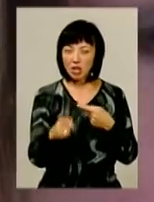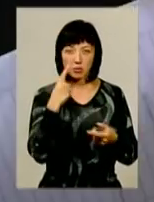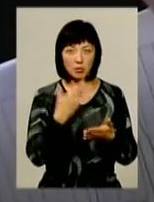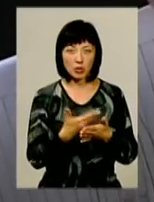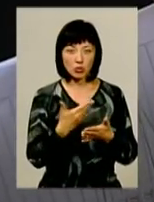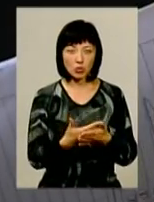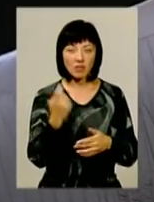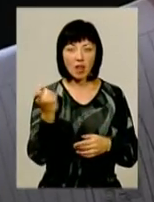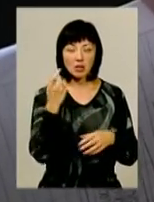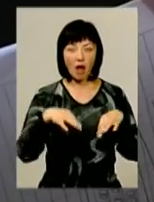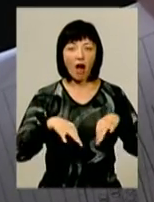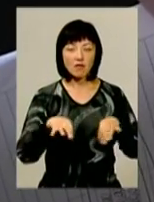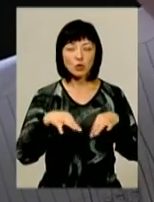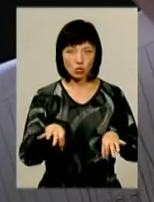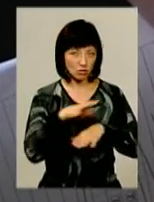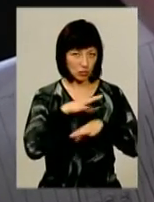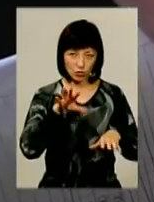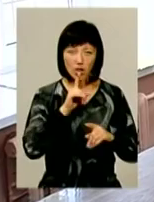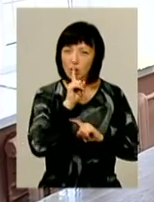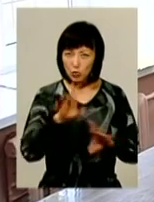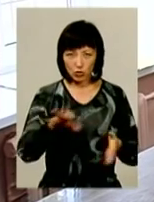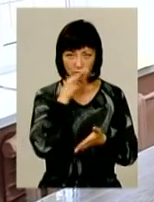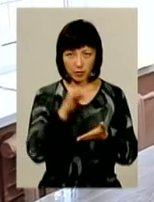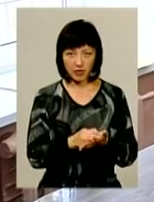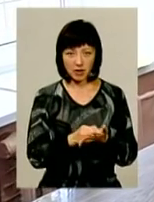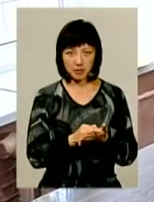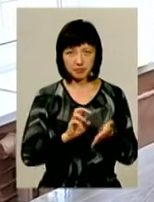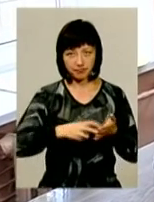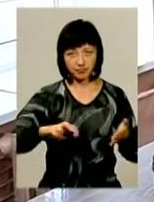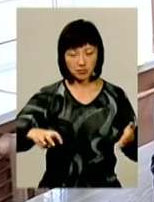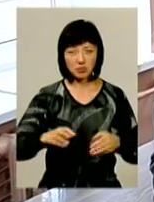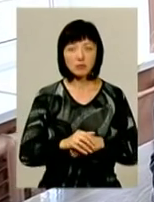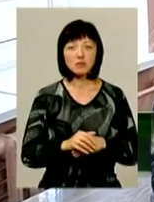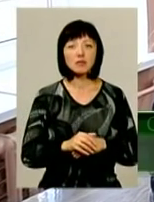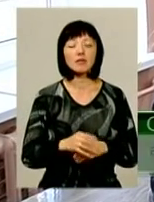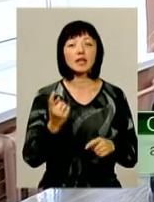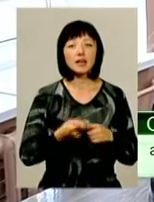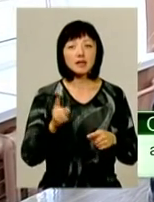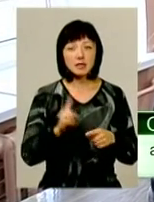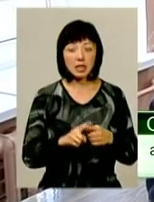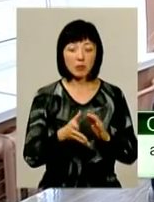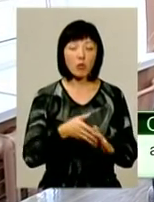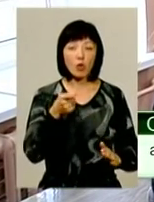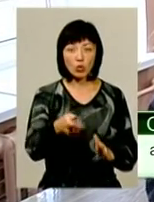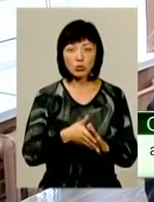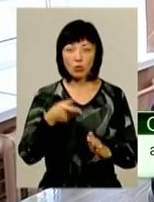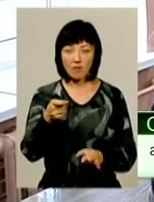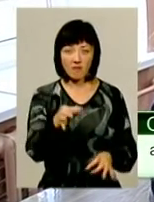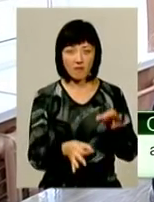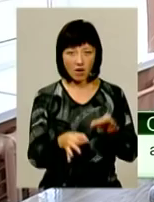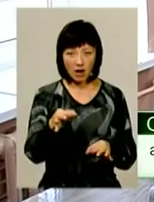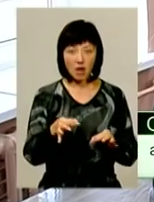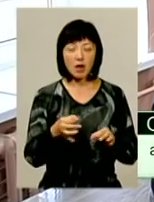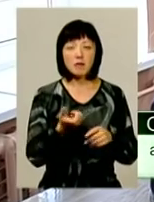підозрюють, власники авто взагалі уникнуть відповідальності. В даних цивільних позовах ми бачимо, що сама дилема того, що